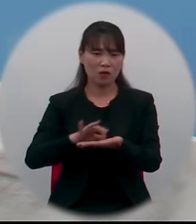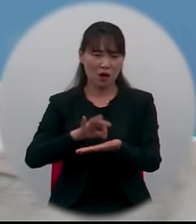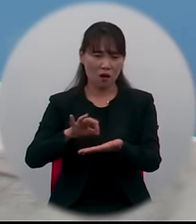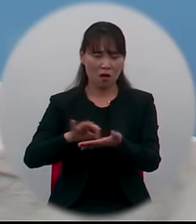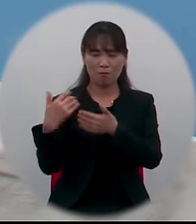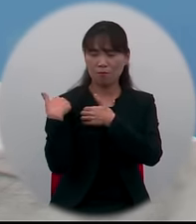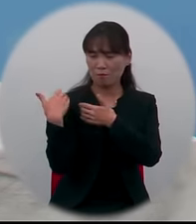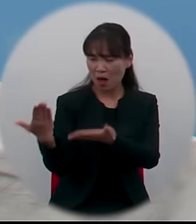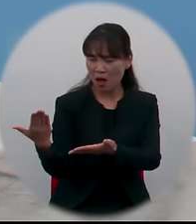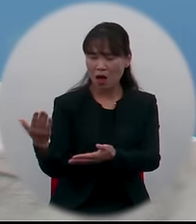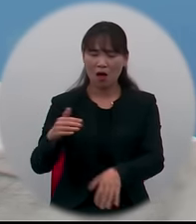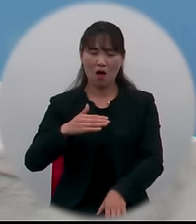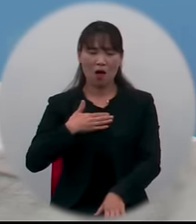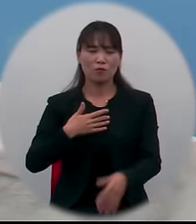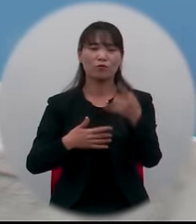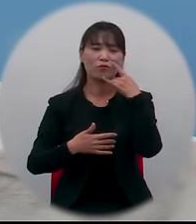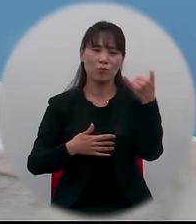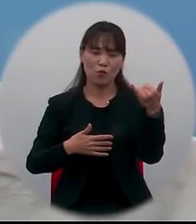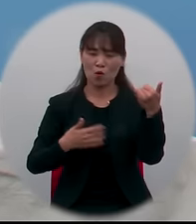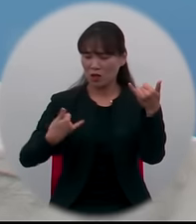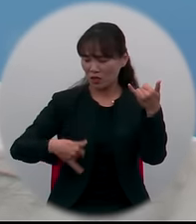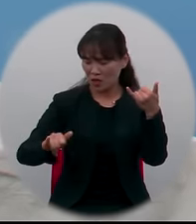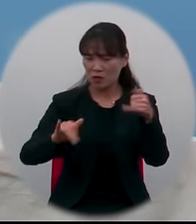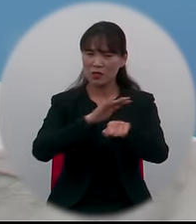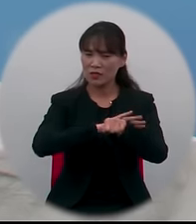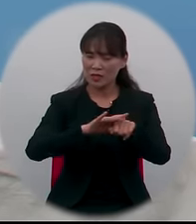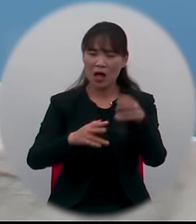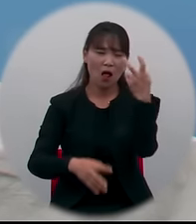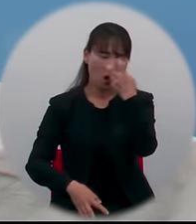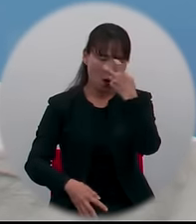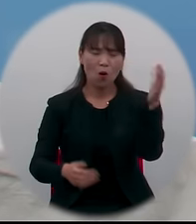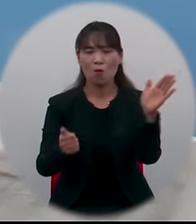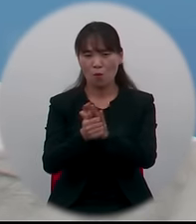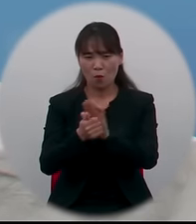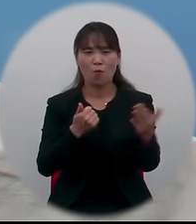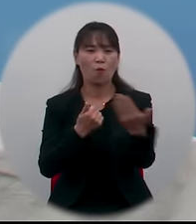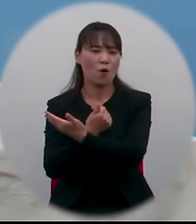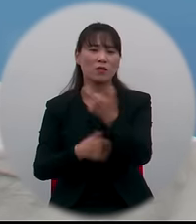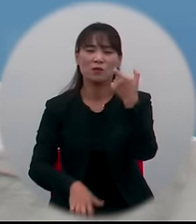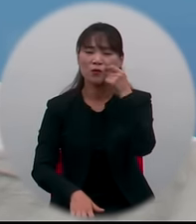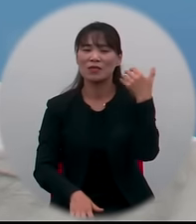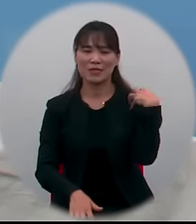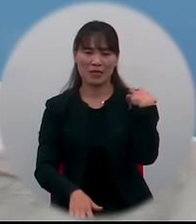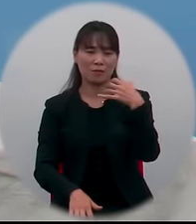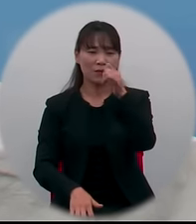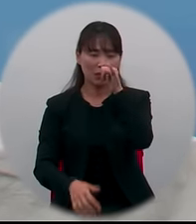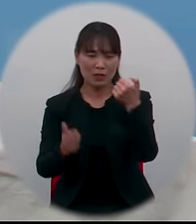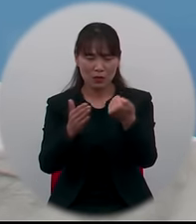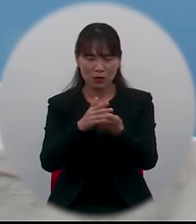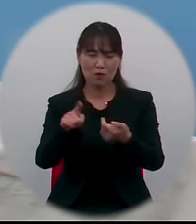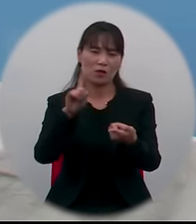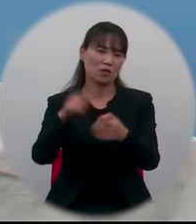이유가 이것을 계속 사용하도록 방치하게 되면 부모가 전혀 이렇게 보호를 제대로 하지 못한 책임을지게 되기